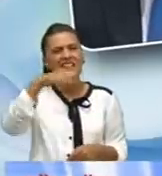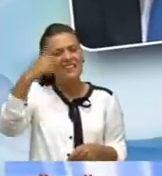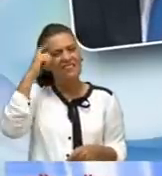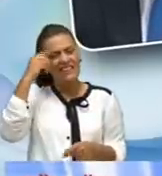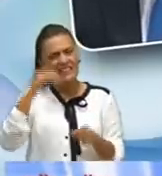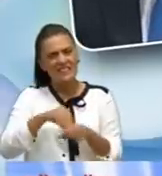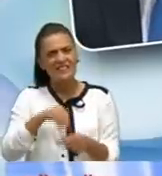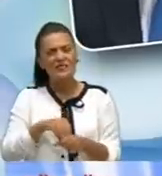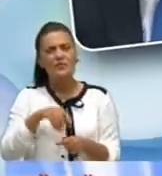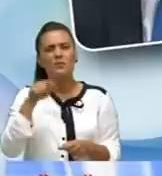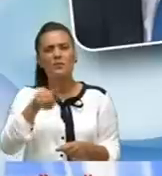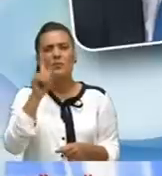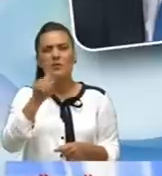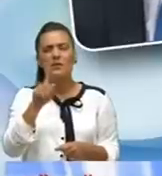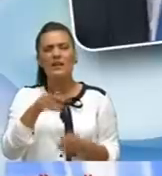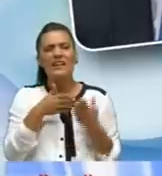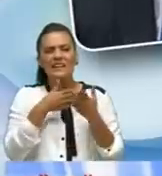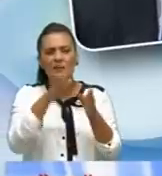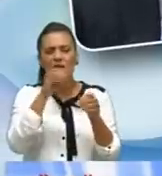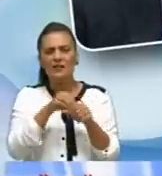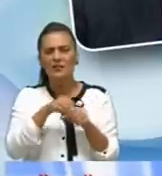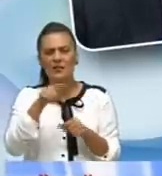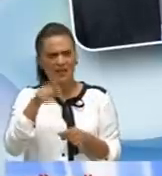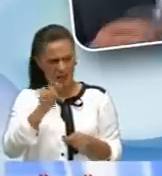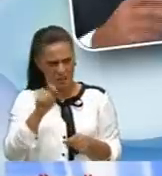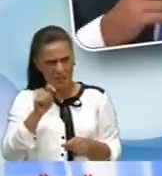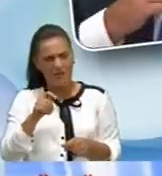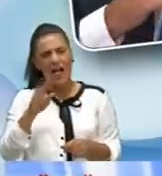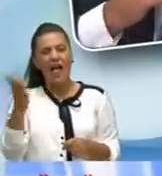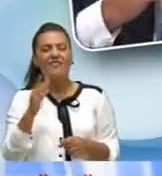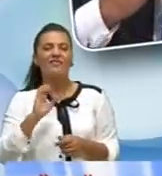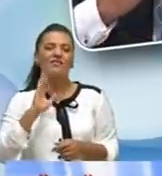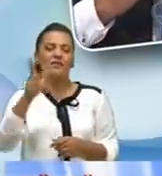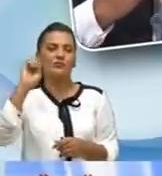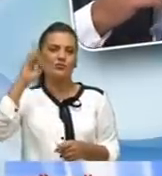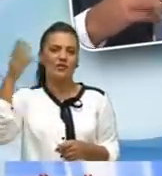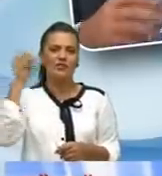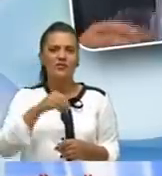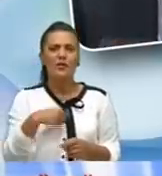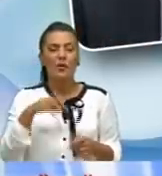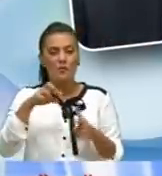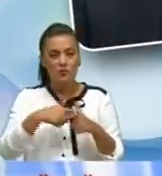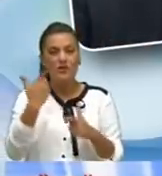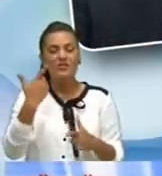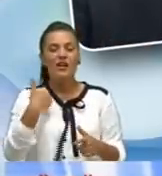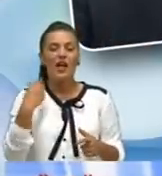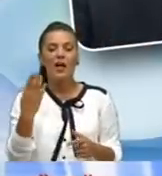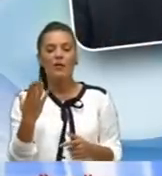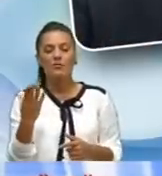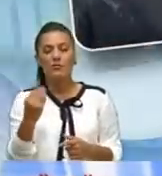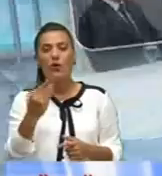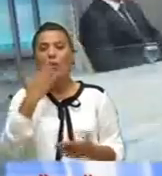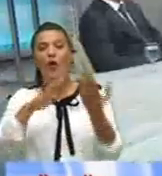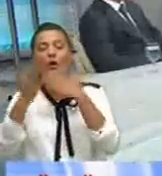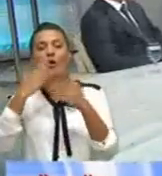fikir böyle bir demonstrasyon için. Cepte para da yok öyle yakıt makıt falan değil mi? En fazla güneş enerjisi. Proje bravo, boyunca bayağı bir yokluklardan neler evet, ürüyor görüyor